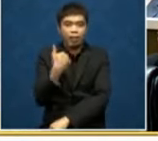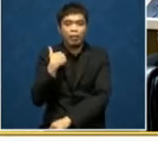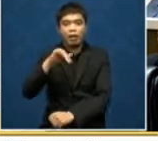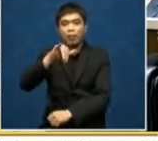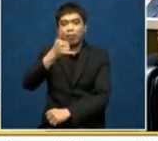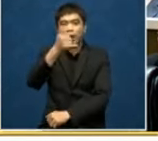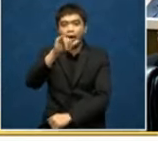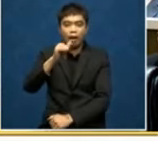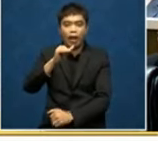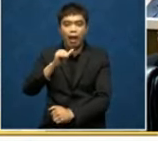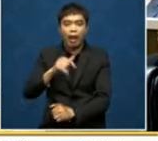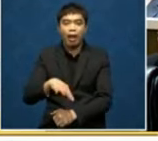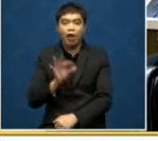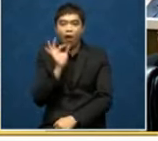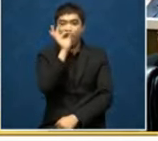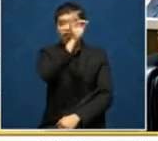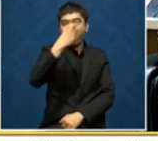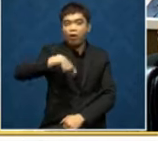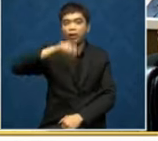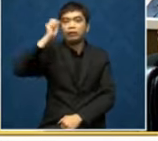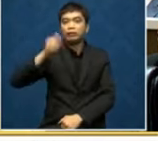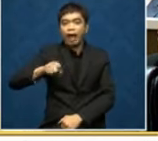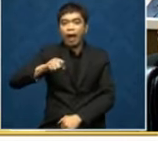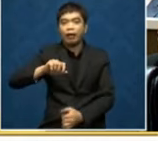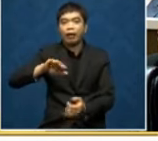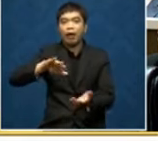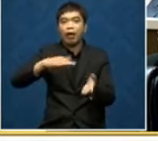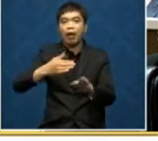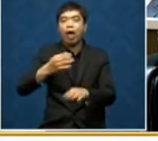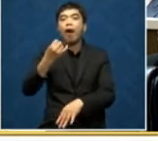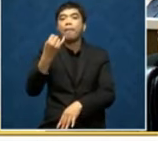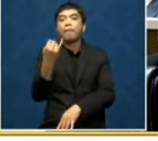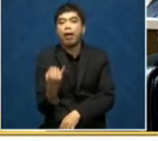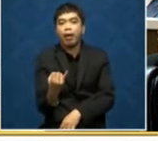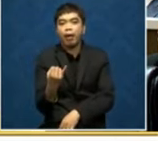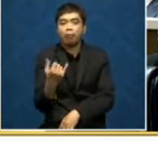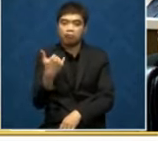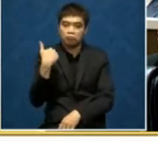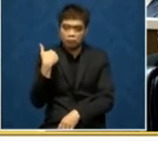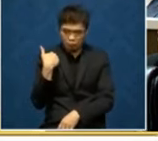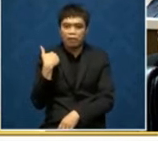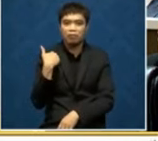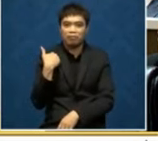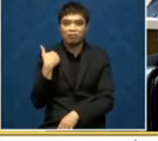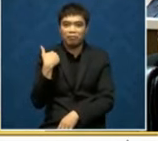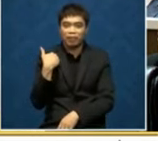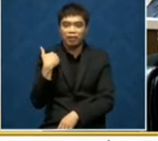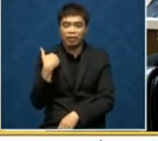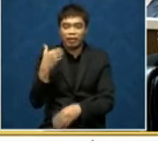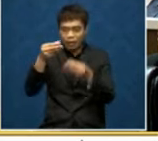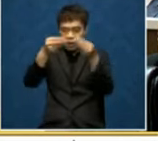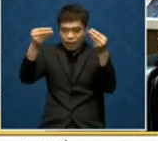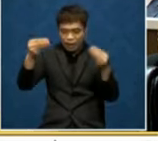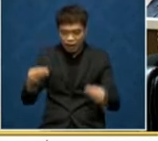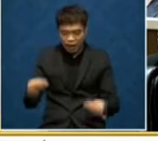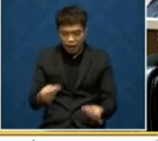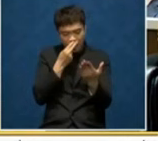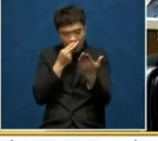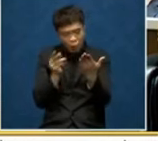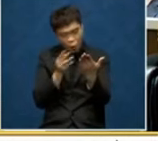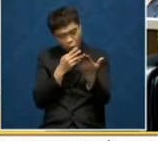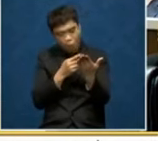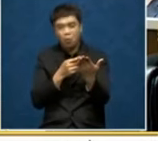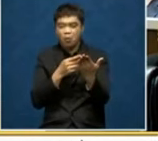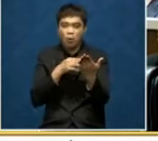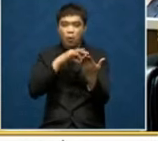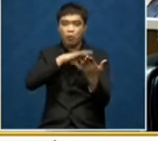คดีเป็นปัญหาของพวกเราอย่างมากมายนะคะทั้งนี้ในรายงานยังไม่ได้ระบุถึงความพึงพอใจทั้ง